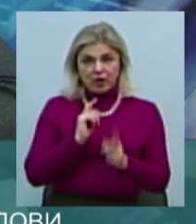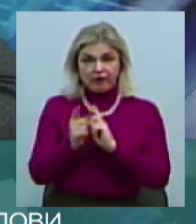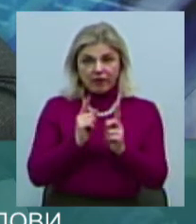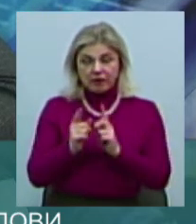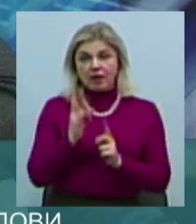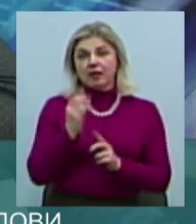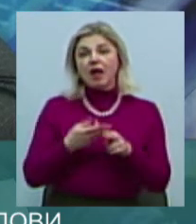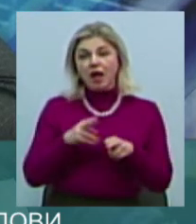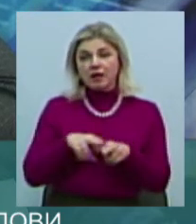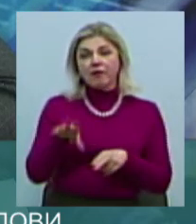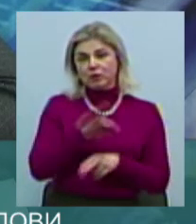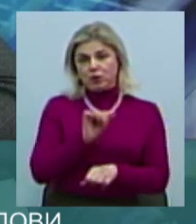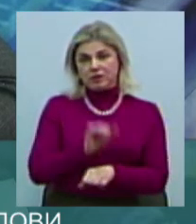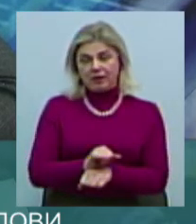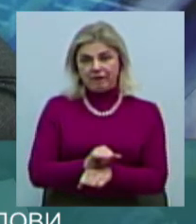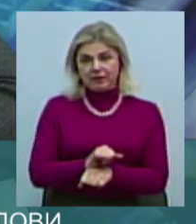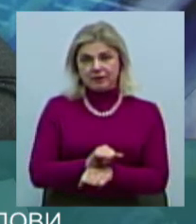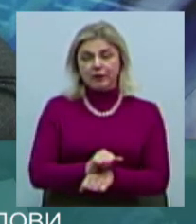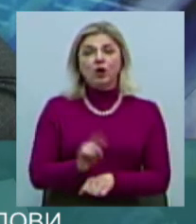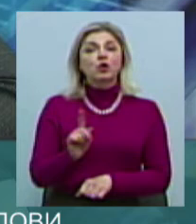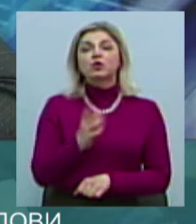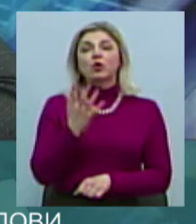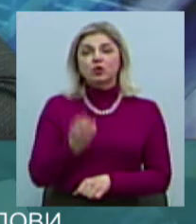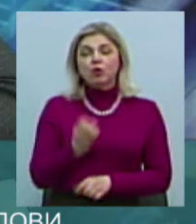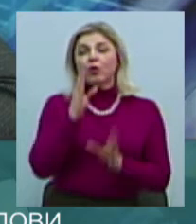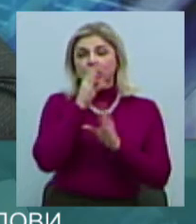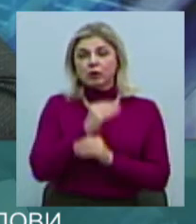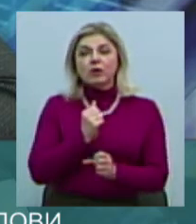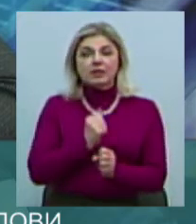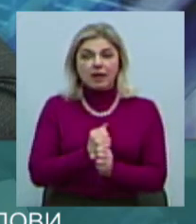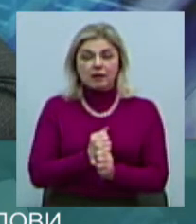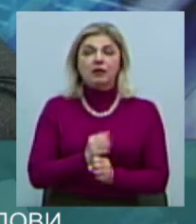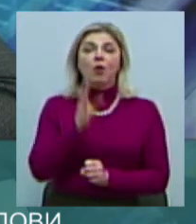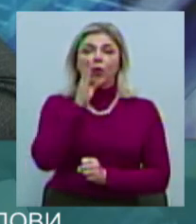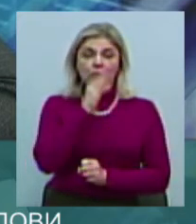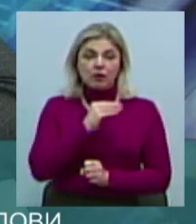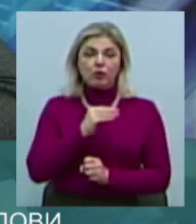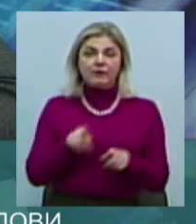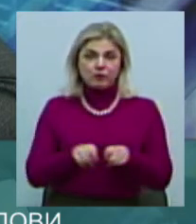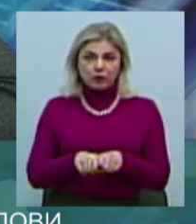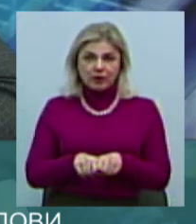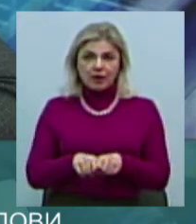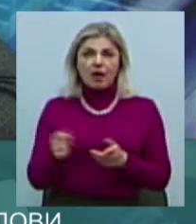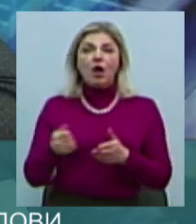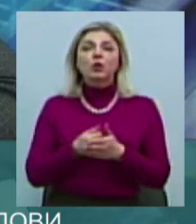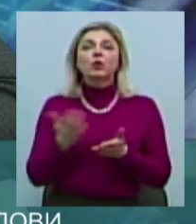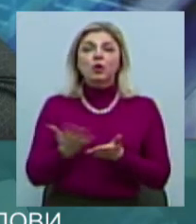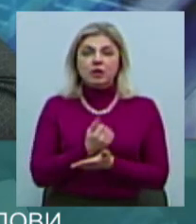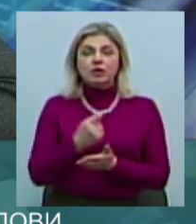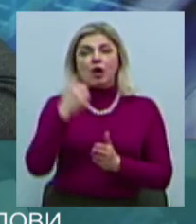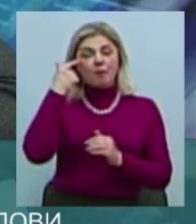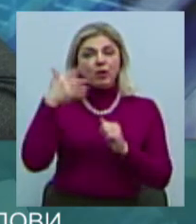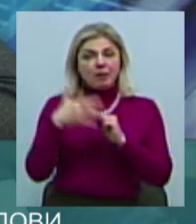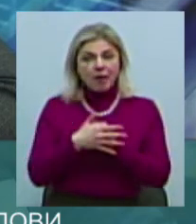все остановилось. Что еще удалось сделать? Удалось все-таки достичь понимания в депутатском